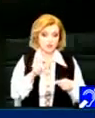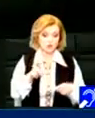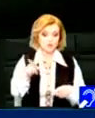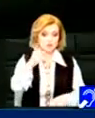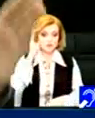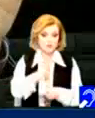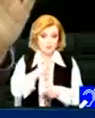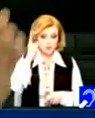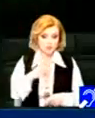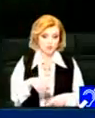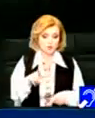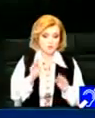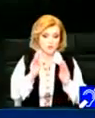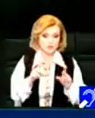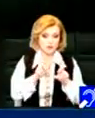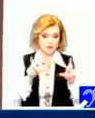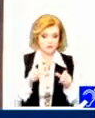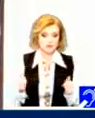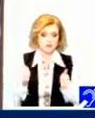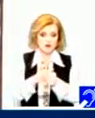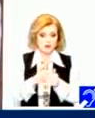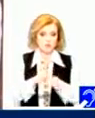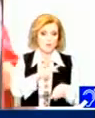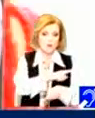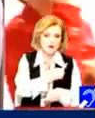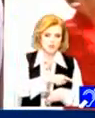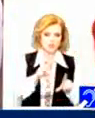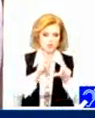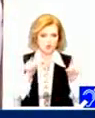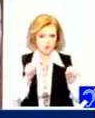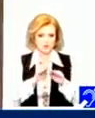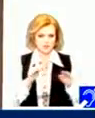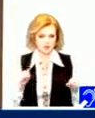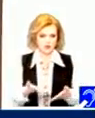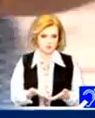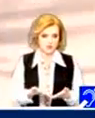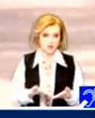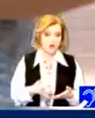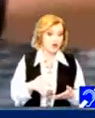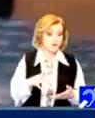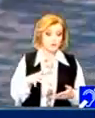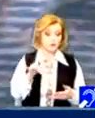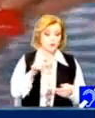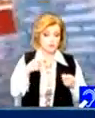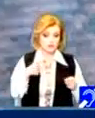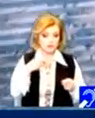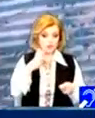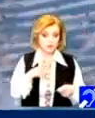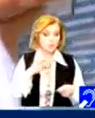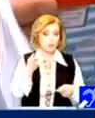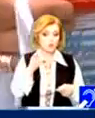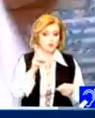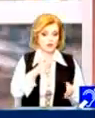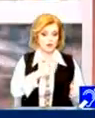a Sângelui, instituție medico-sanitară. Astfel, doar 4% dintre gheretele din Chișinău unde se vând țigări respectă